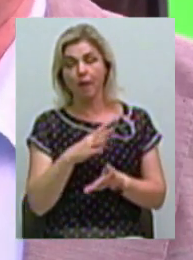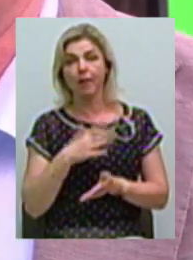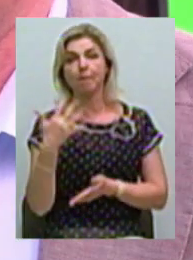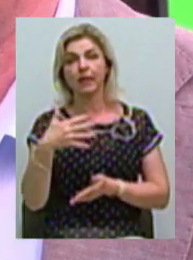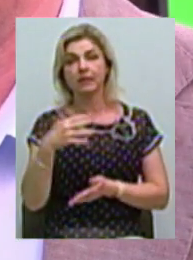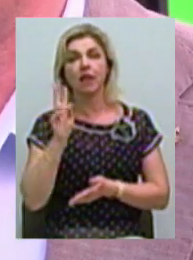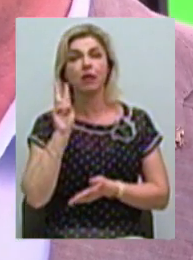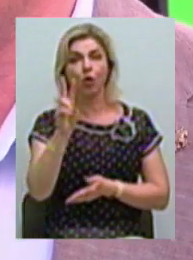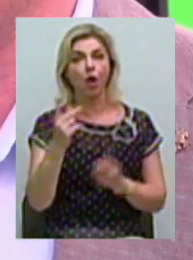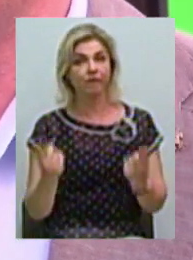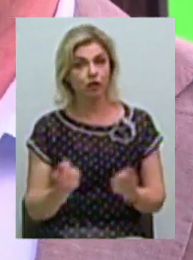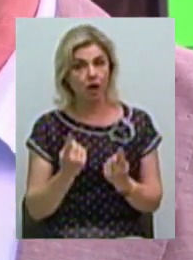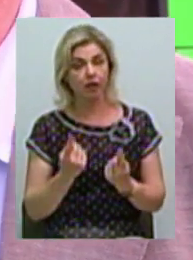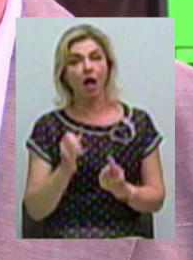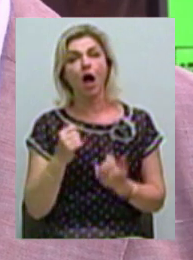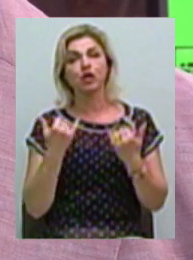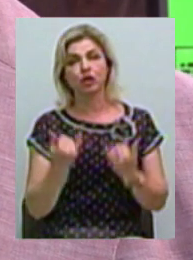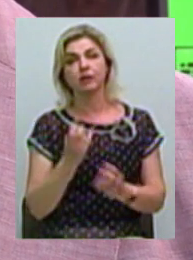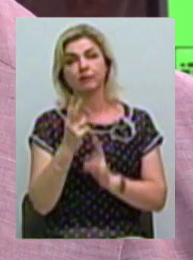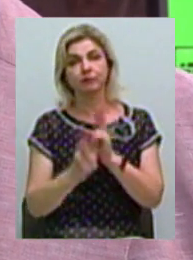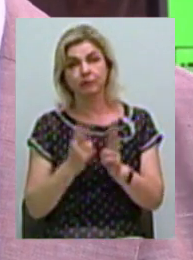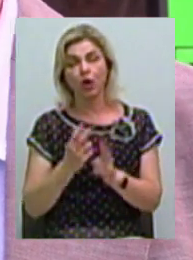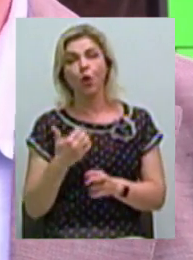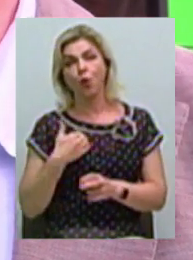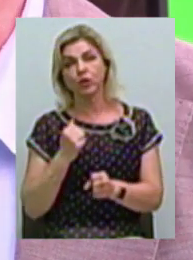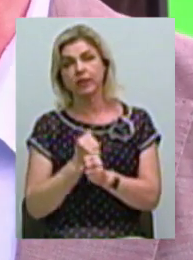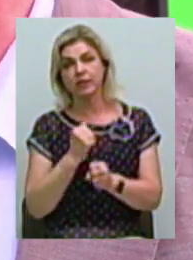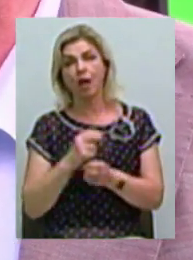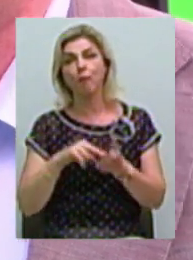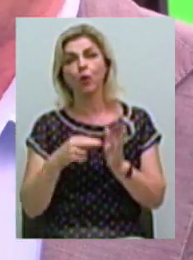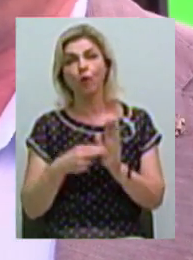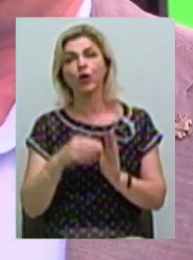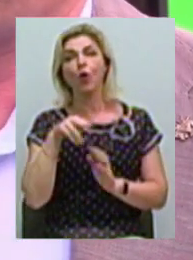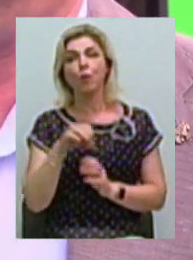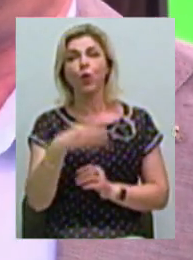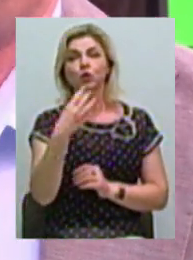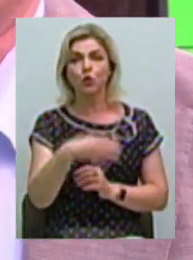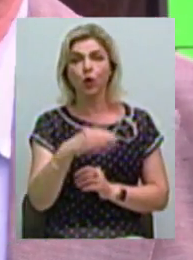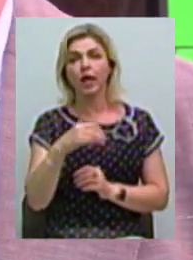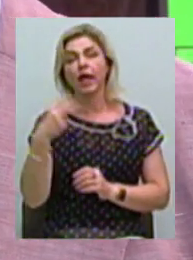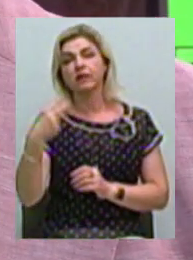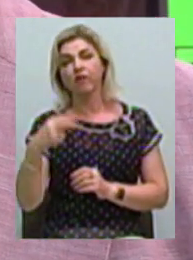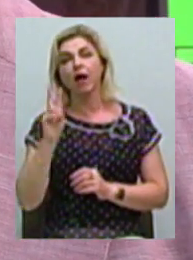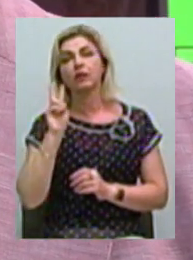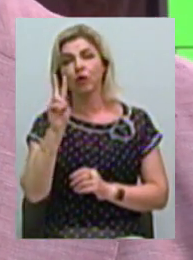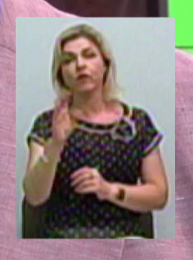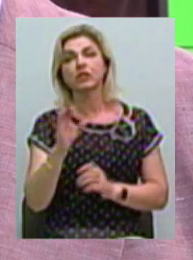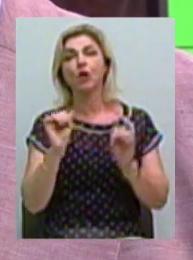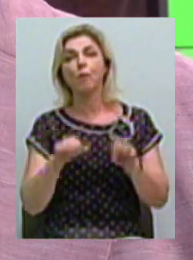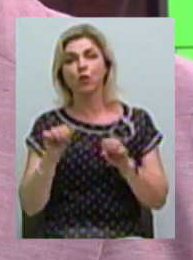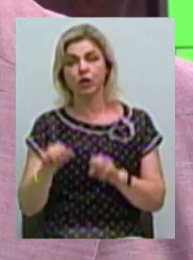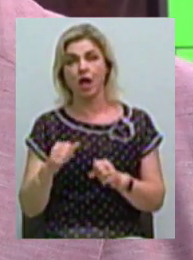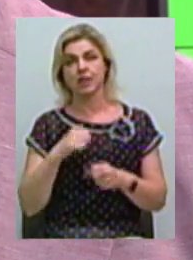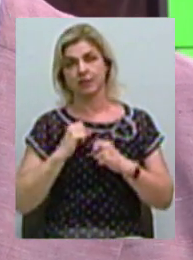тролейбусів звичайних. Ми трішки переграли і хочемо реалізувати проект по 40 звичайним і 20 тролейбусів з можливістю